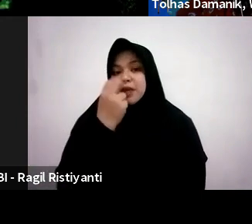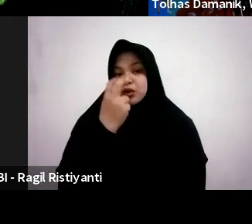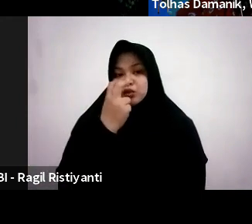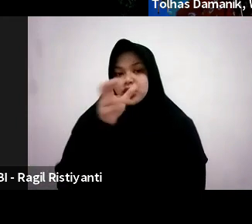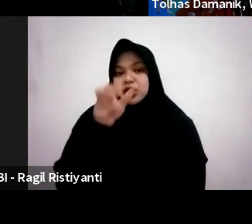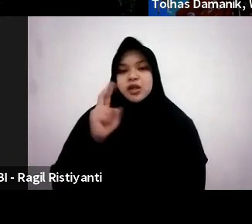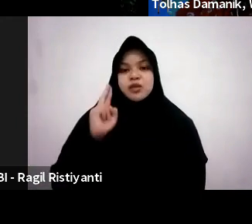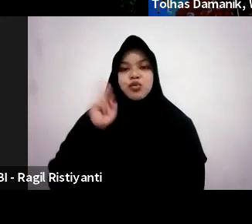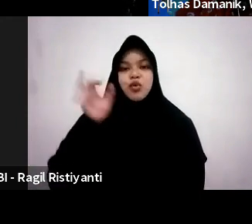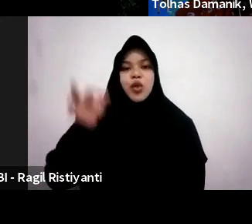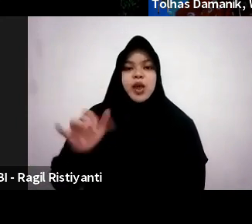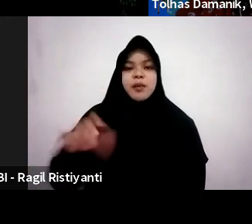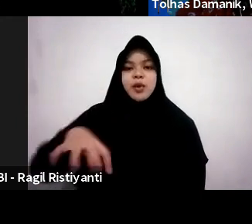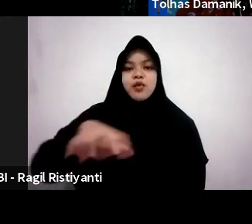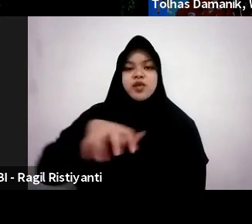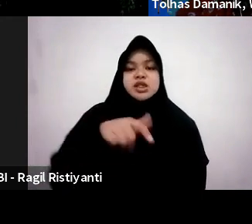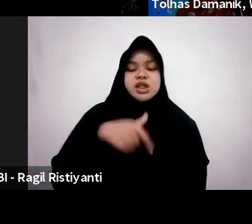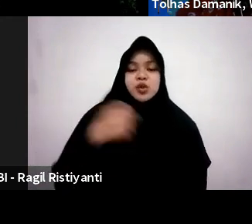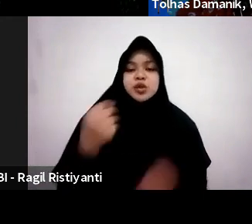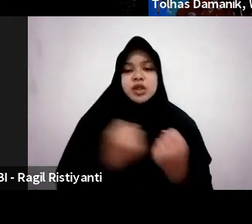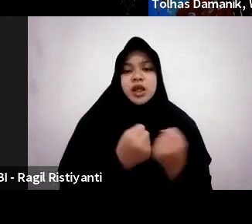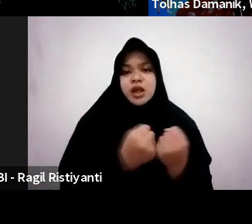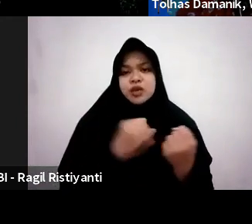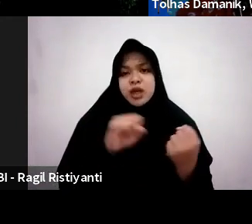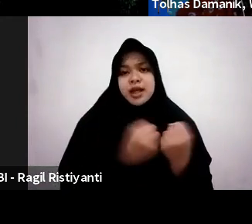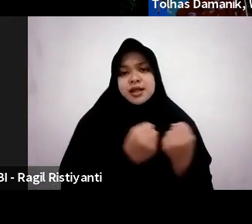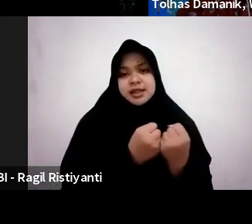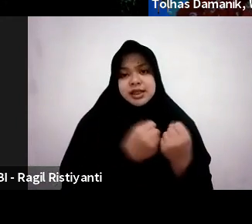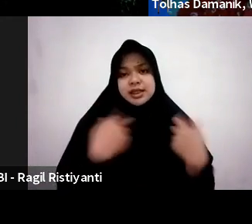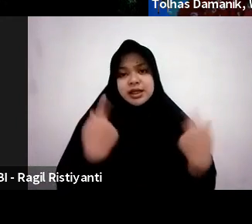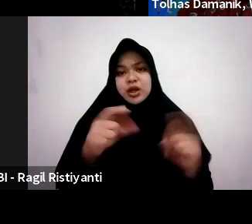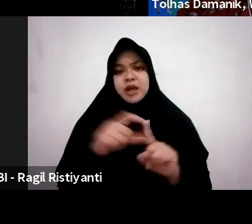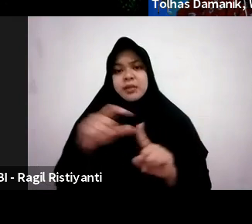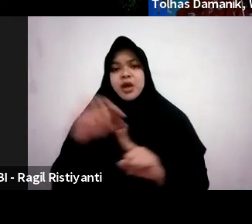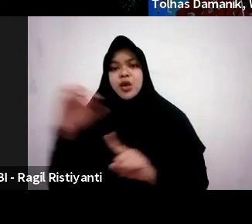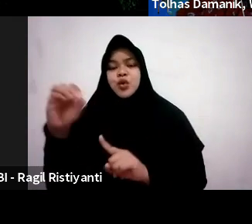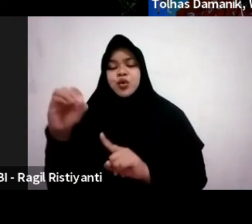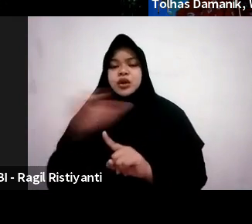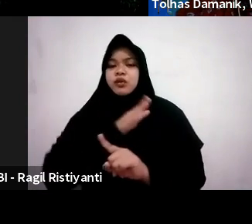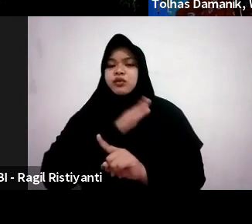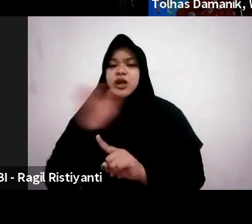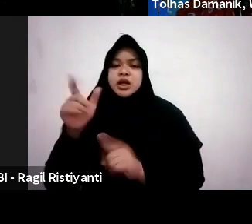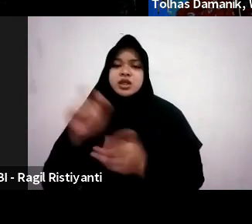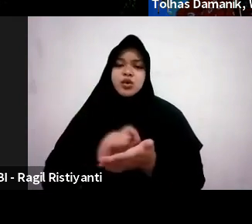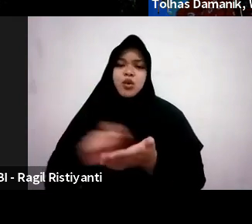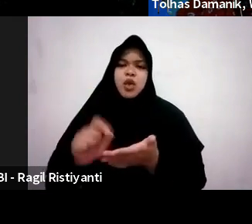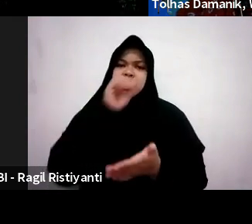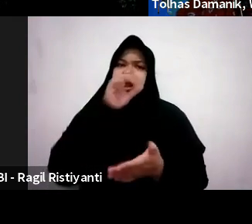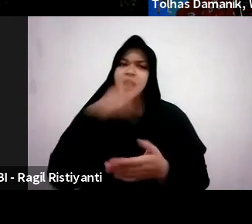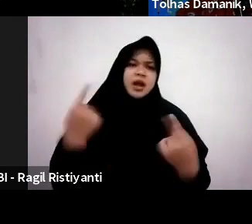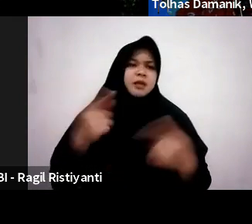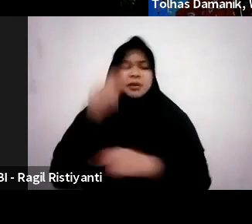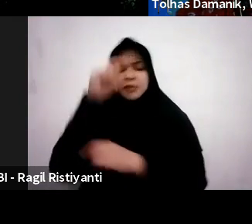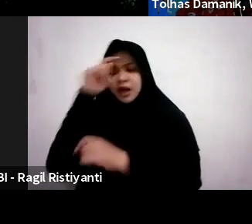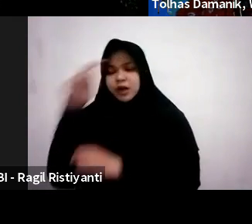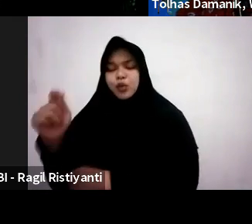itu itu menjadi tantangan tersendiri bagi kita di Facebook itu karena apa ketika kita intervensi ke sekolah-sekolah bilang tapi menganut